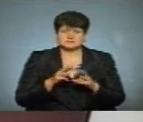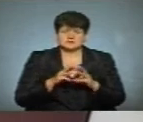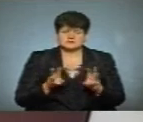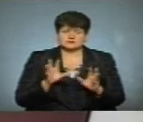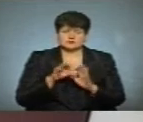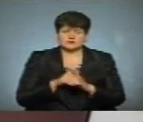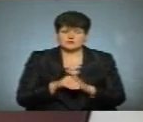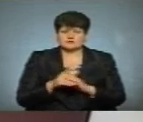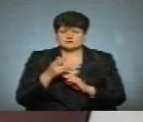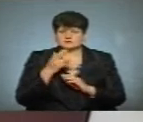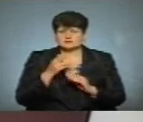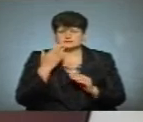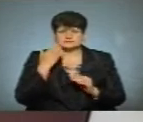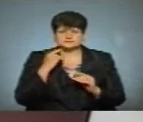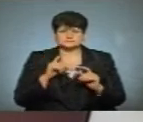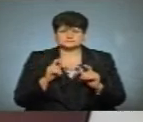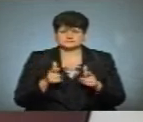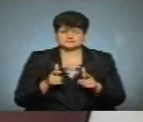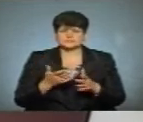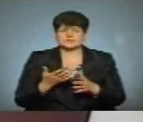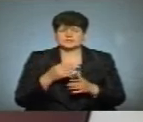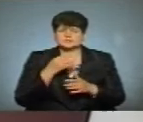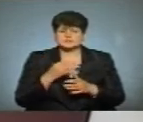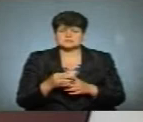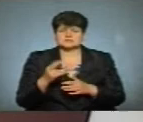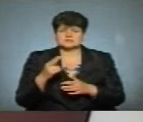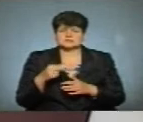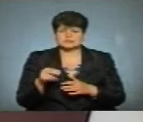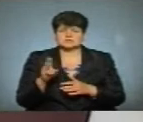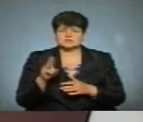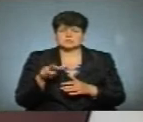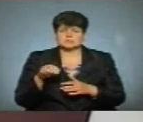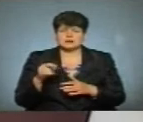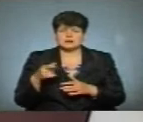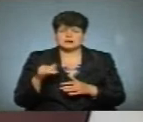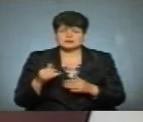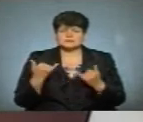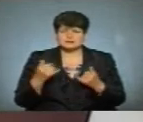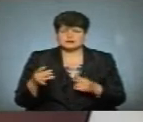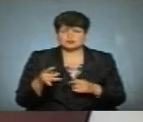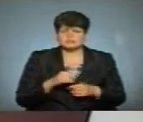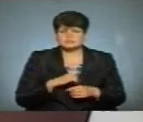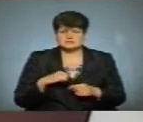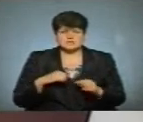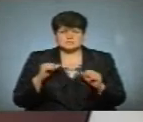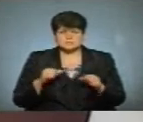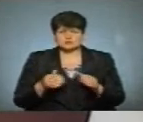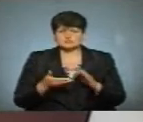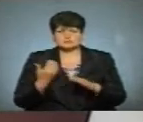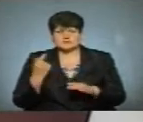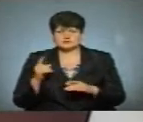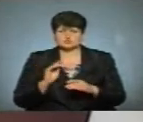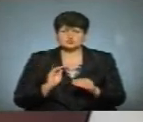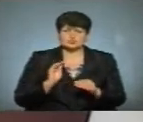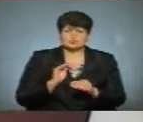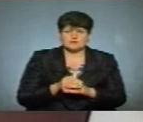карантин в Україні. Як повідомив прем'єр-міністр Денис Шмигаль, тепер регіони самі можуть певні обмеження знімати, а щось додавати,